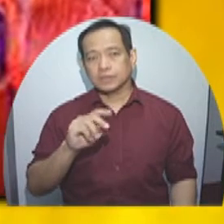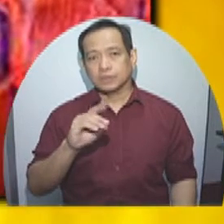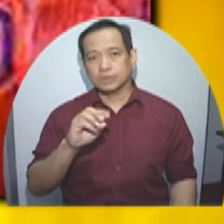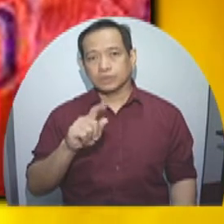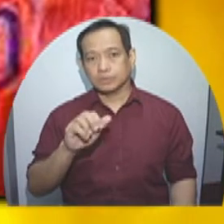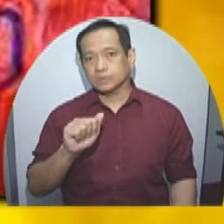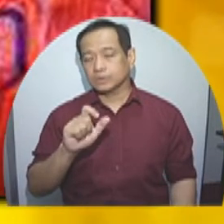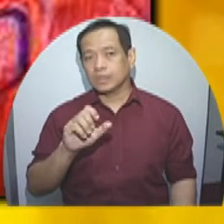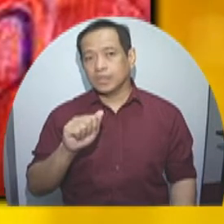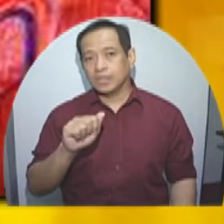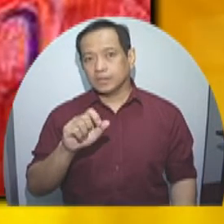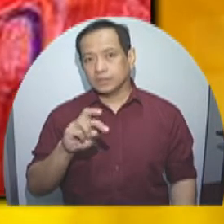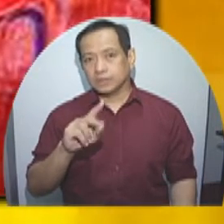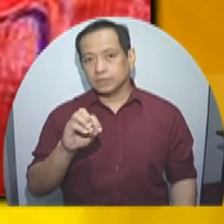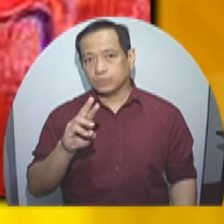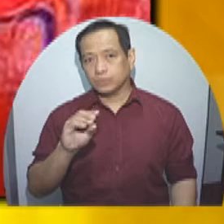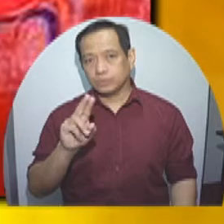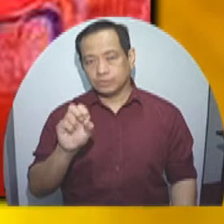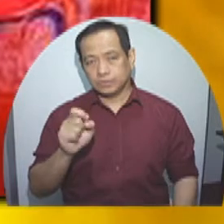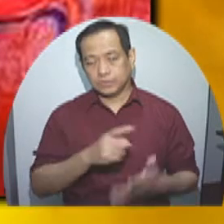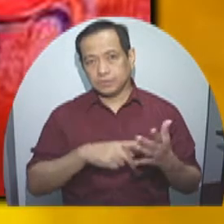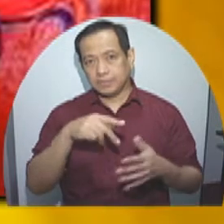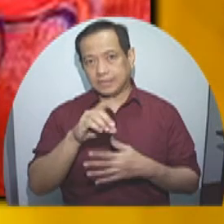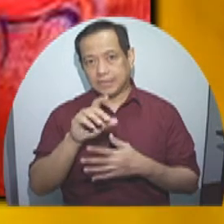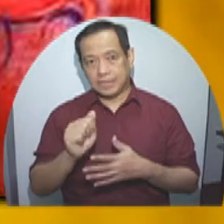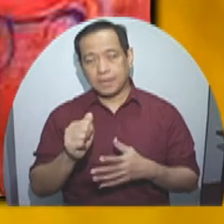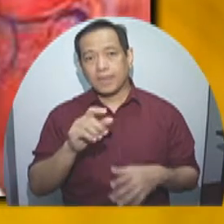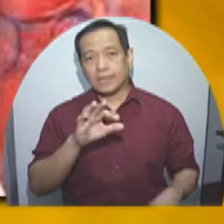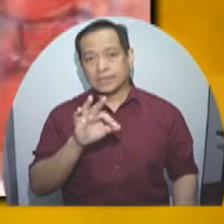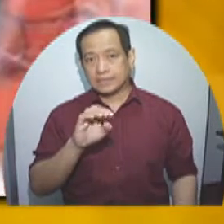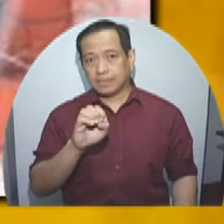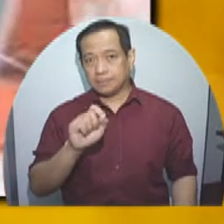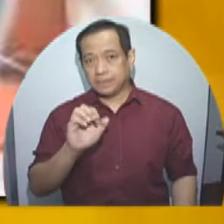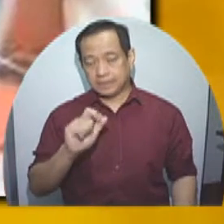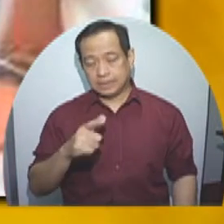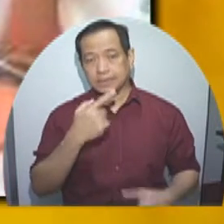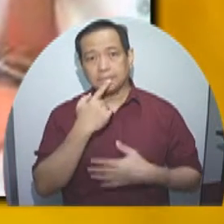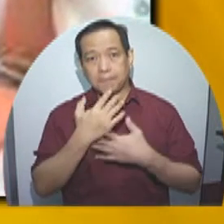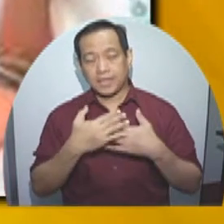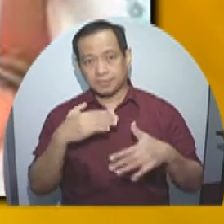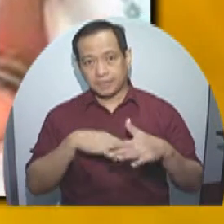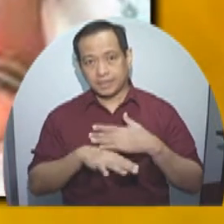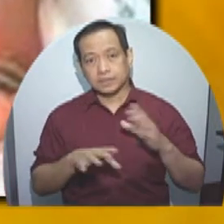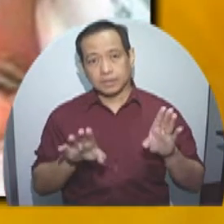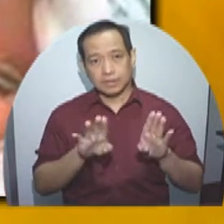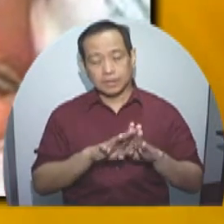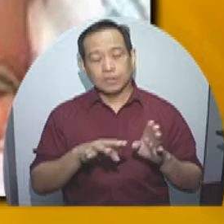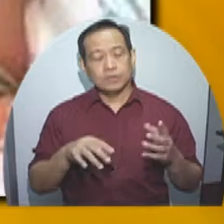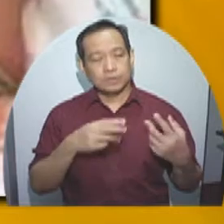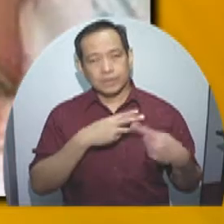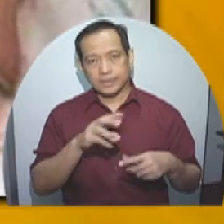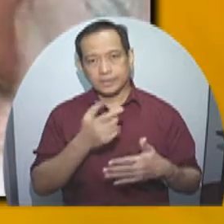ductus arteriosus o PDA ay isang fetal blood vessel na nagsasara sa pagkapanganak ng isang